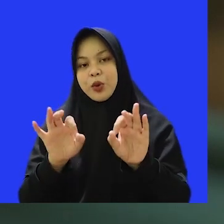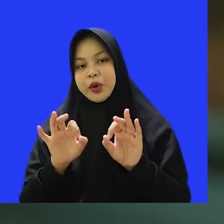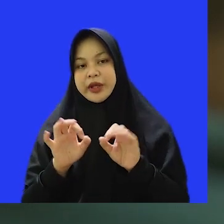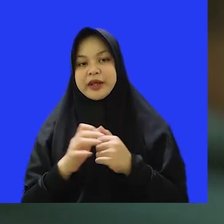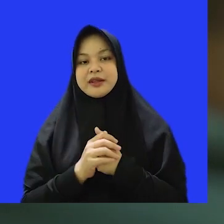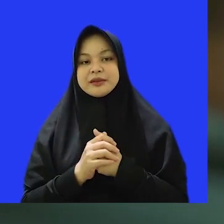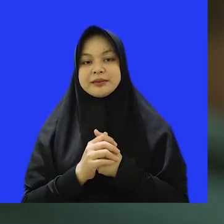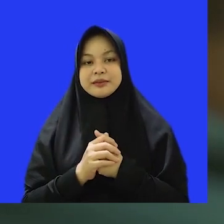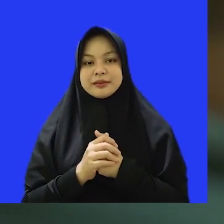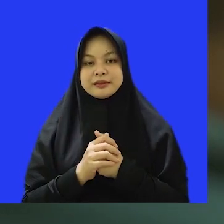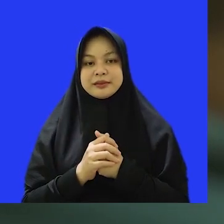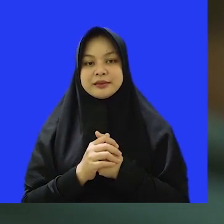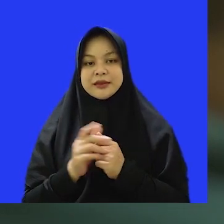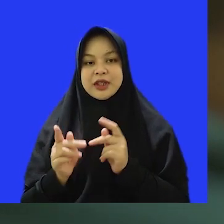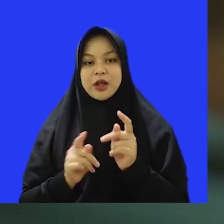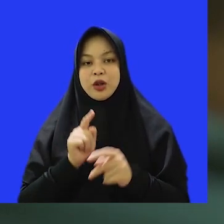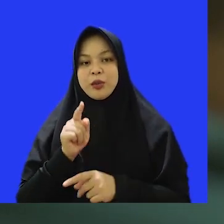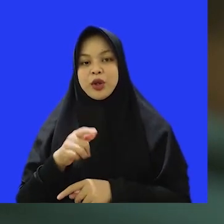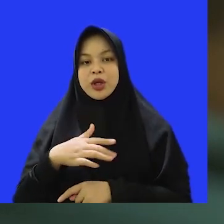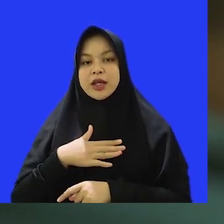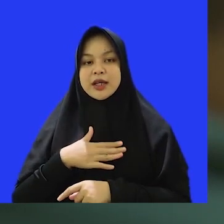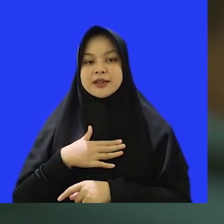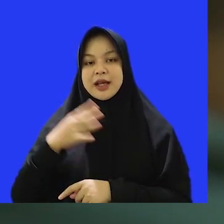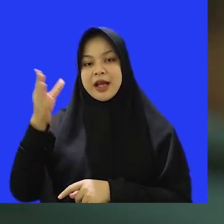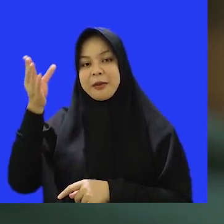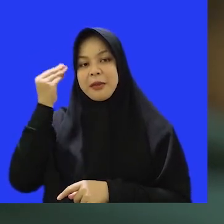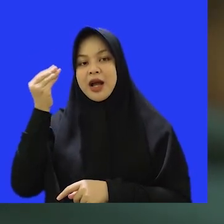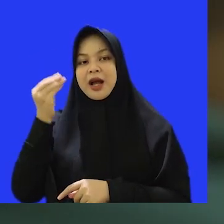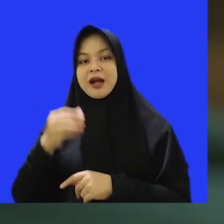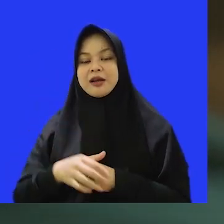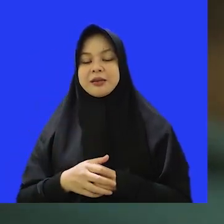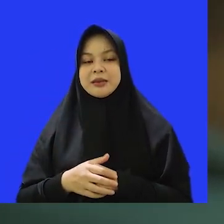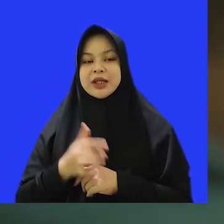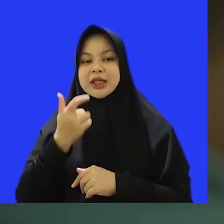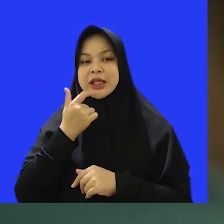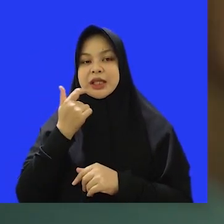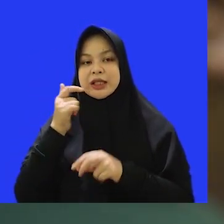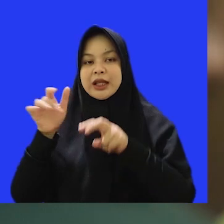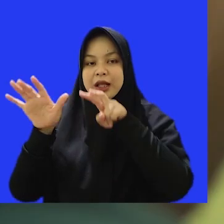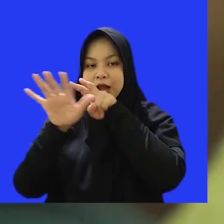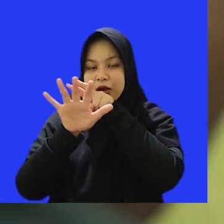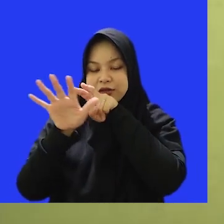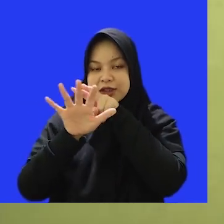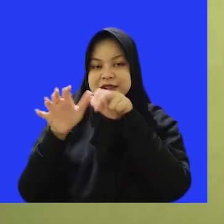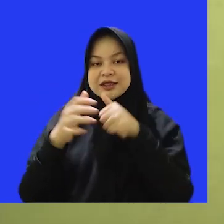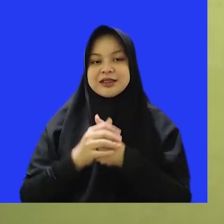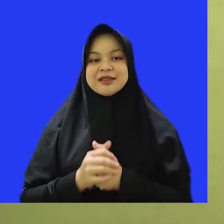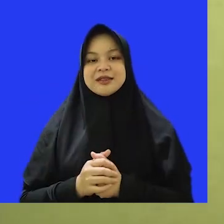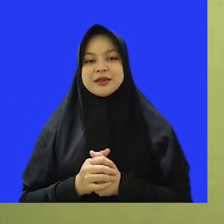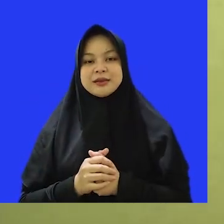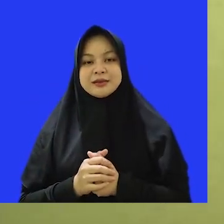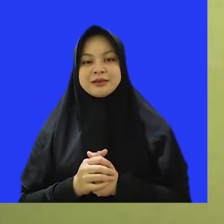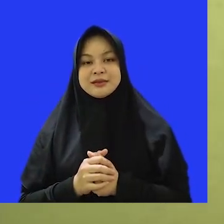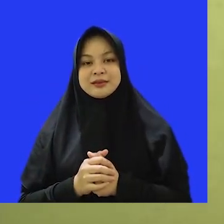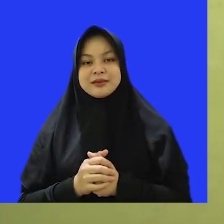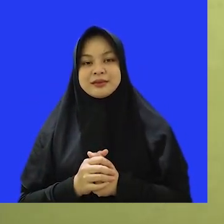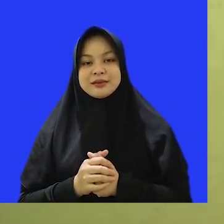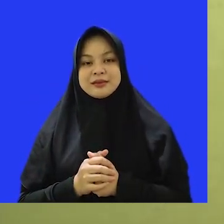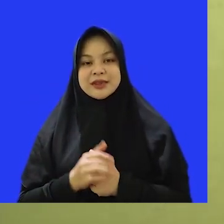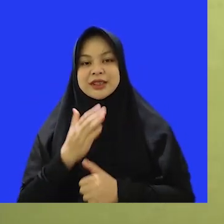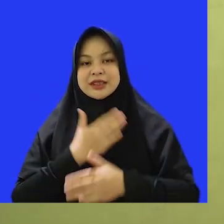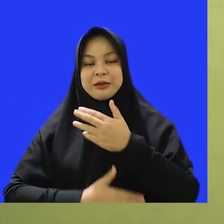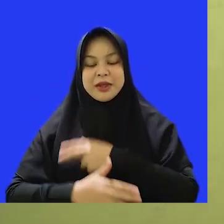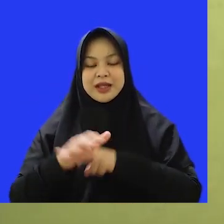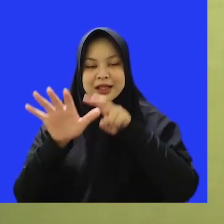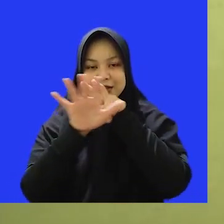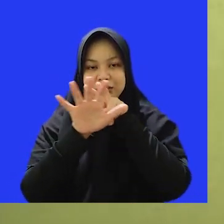mirip-miripnya. Betul, Oke. Nah, kalau begitu saya paham soal low vision nih. Iya, Ya, oke.